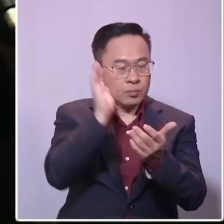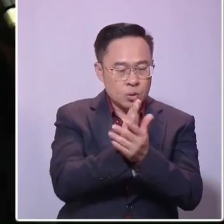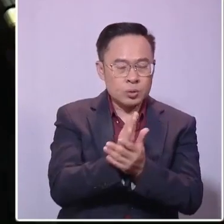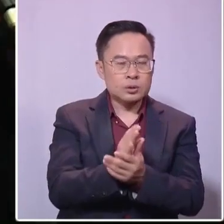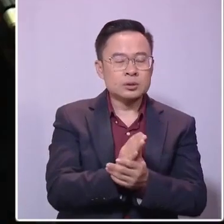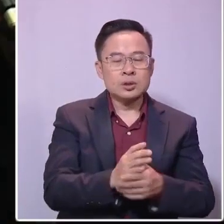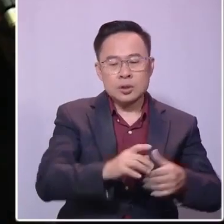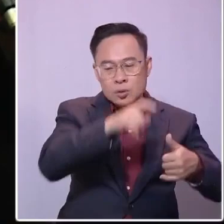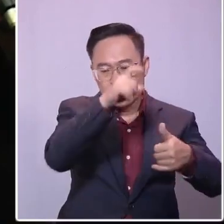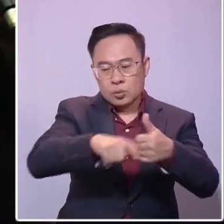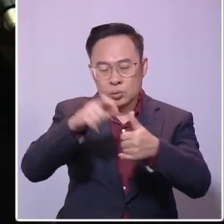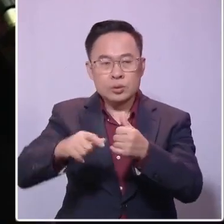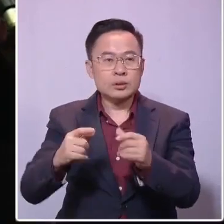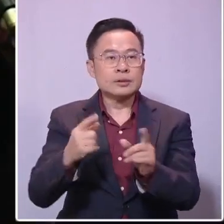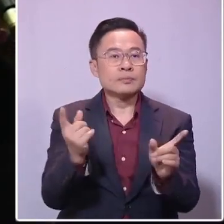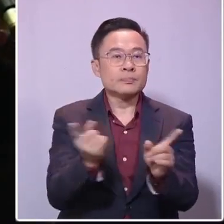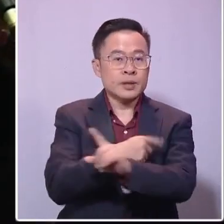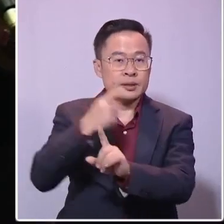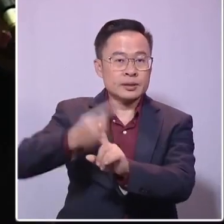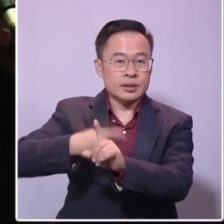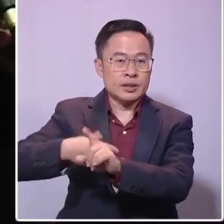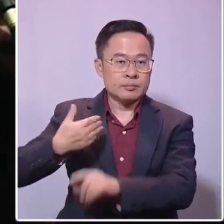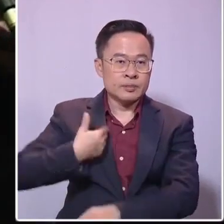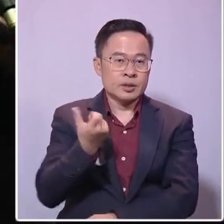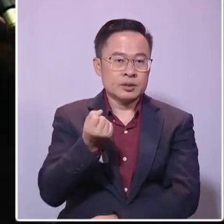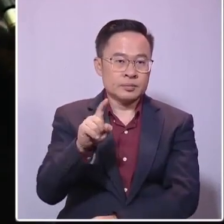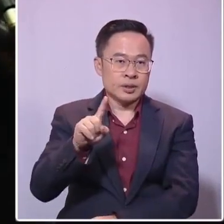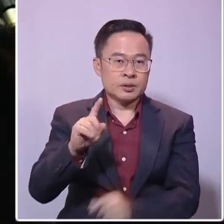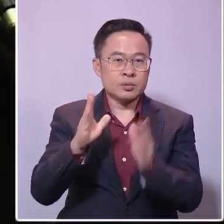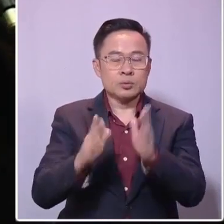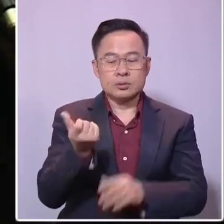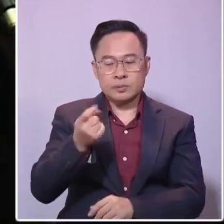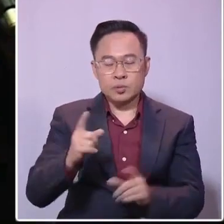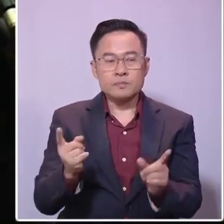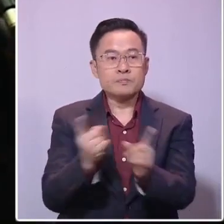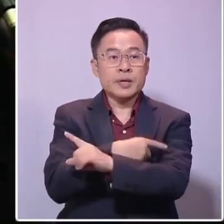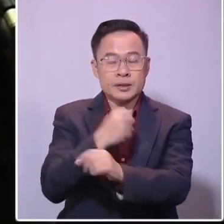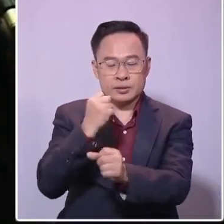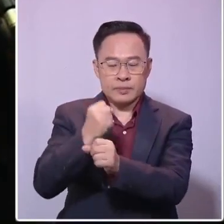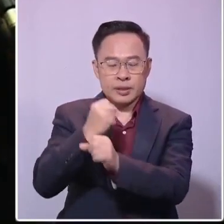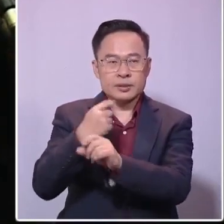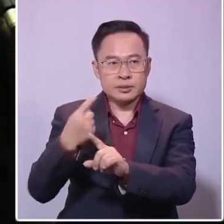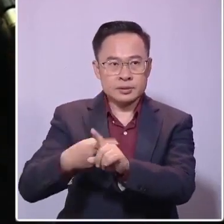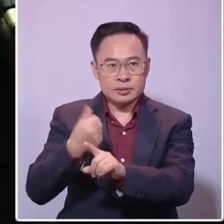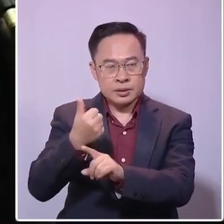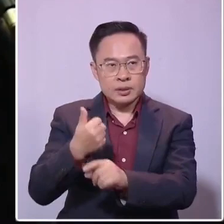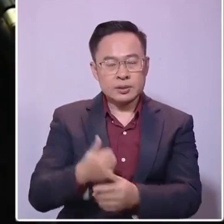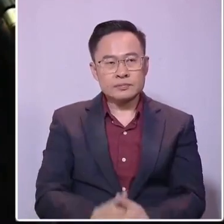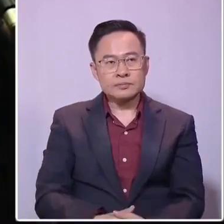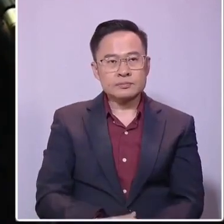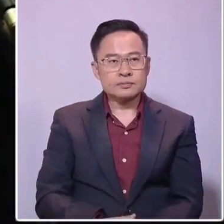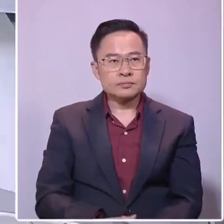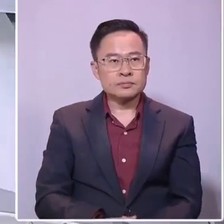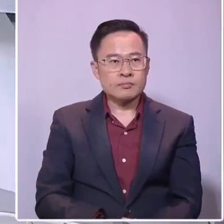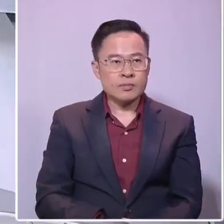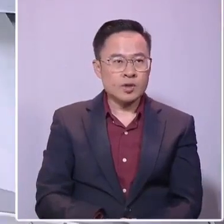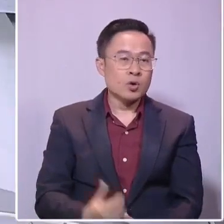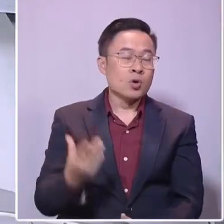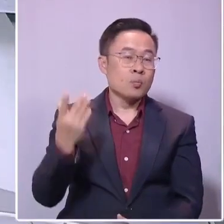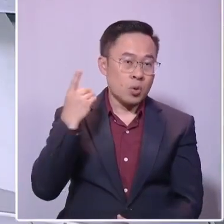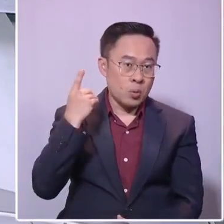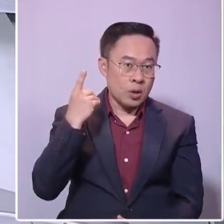รักษาราชการแทนในตำแหน่งต่างๆอีก 11รายด้วยค่ะครับอ่ะแต่เมื่อวานนี้ก็ท่าน